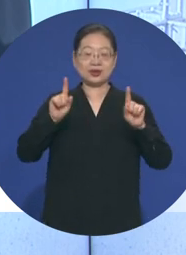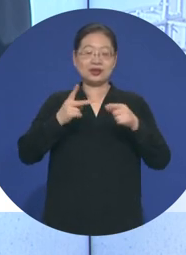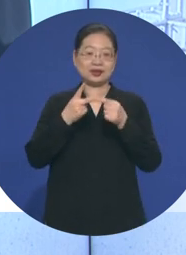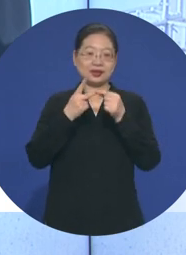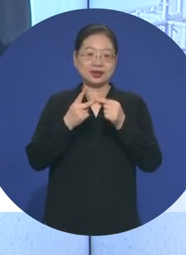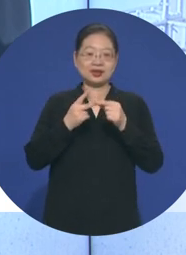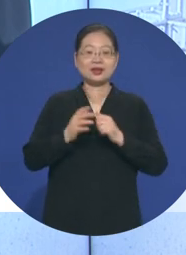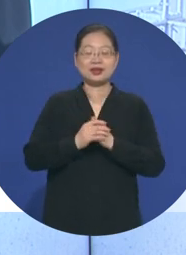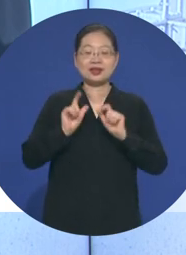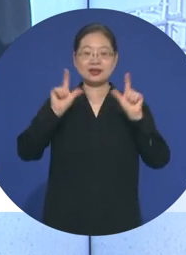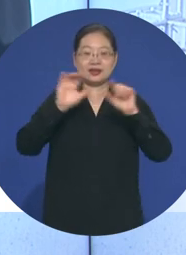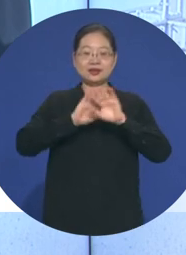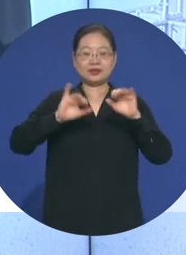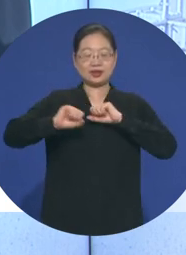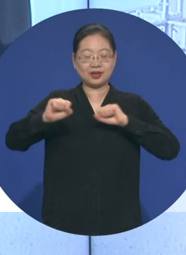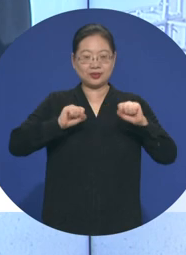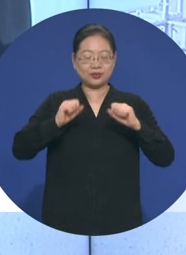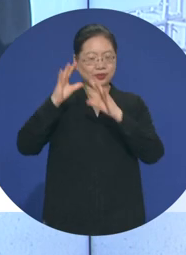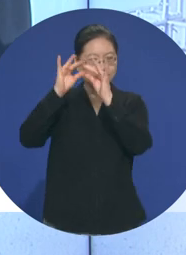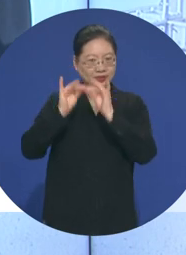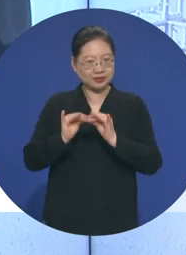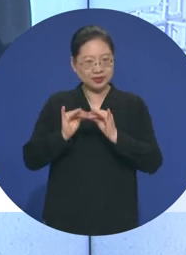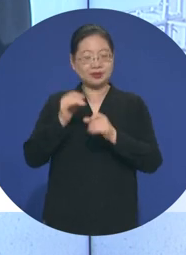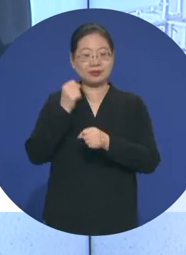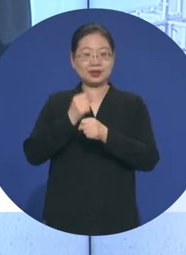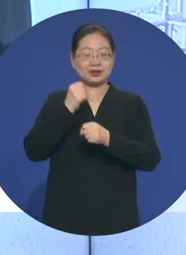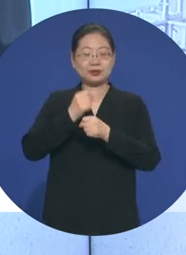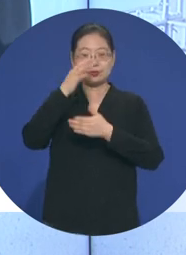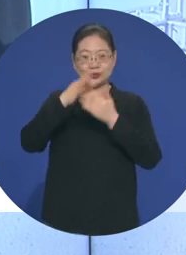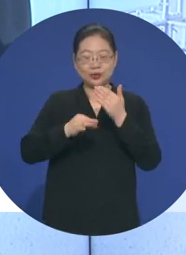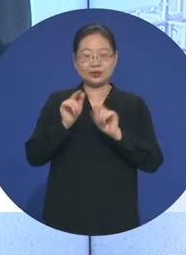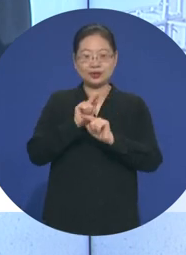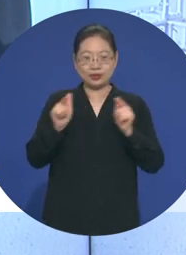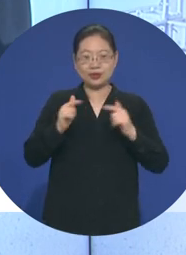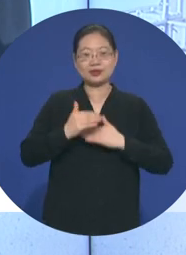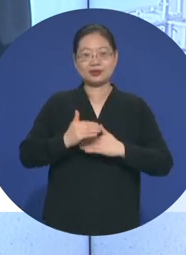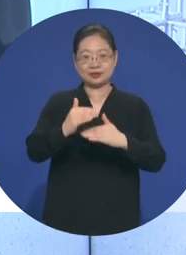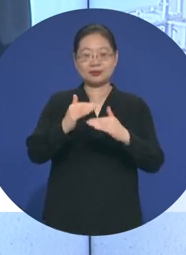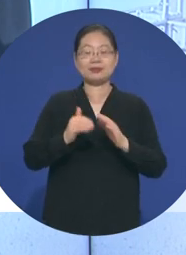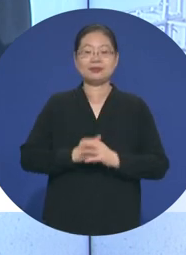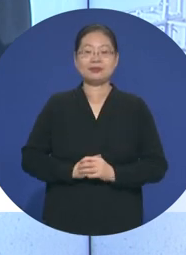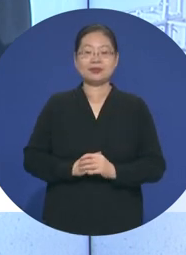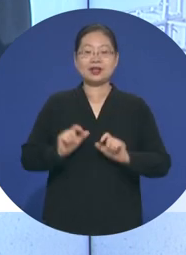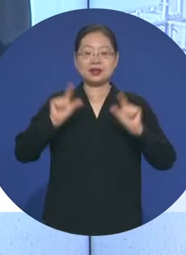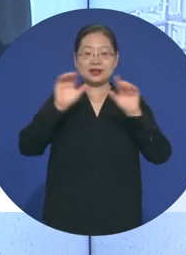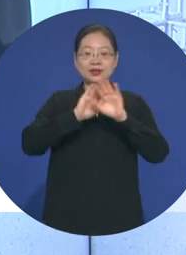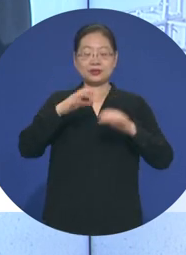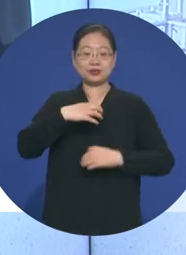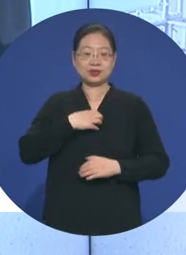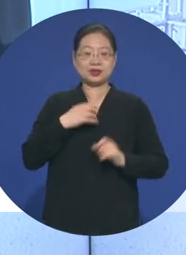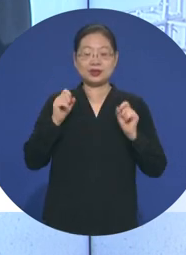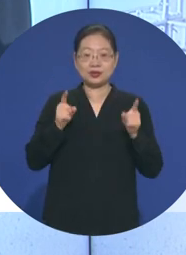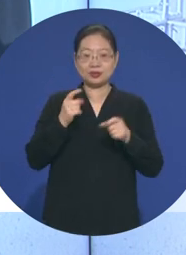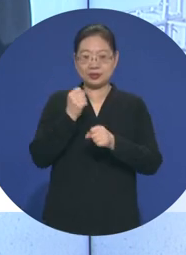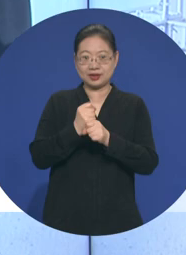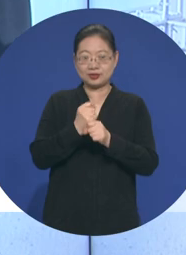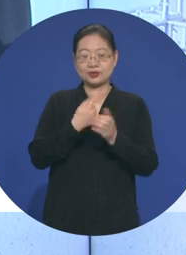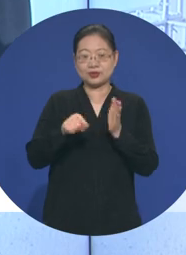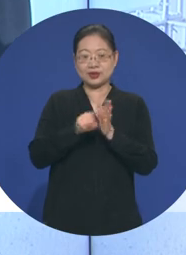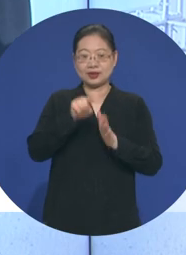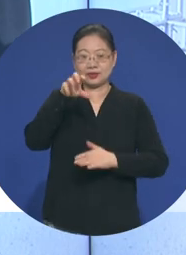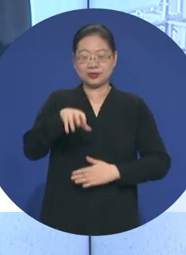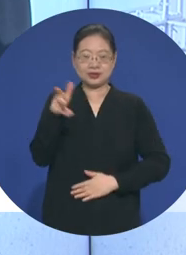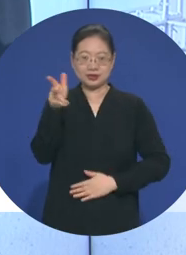맞아 기후행동 공감대 형성을 위한 프로그램이 더 다양하게 진행됐는데요. 기후위기를 기회로 만들기 위한